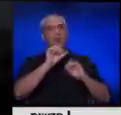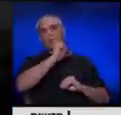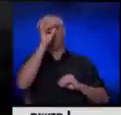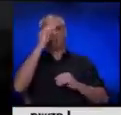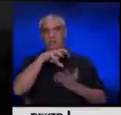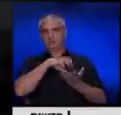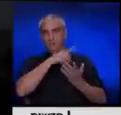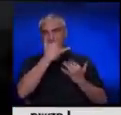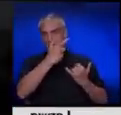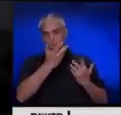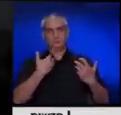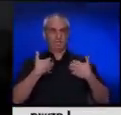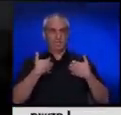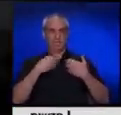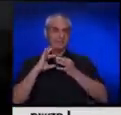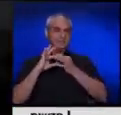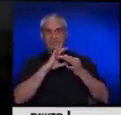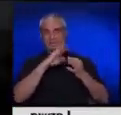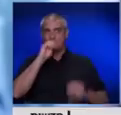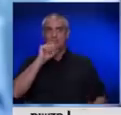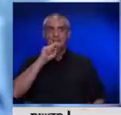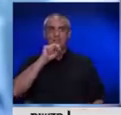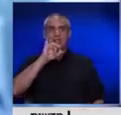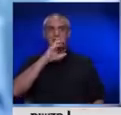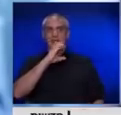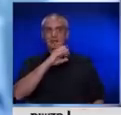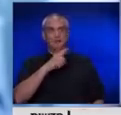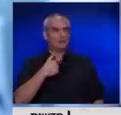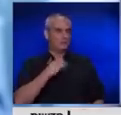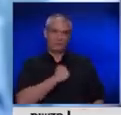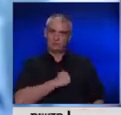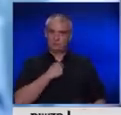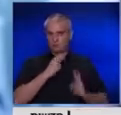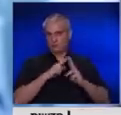הסטודיו, והיום בין היתר שחקן בסדרה מנאייק.